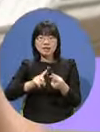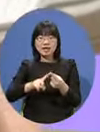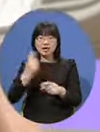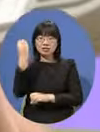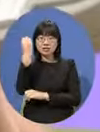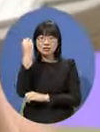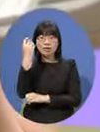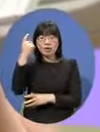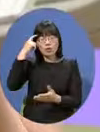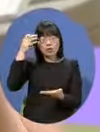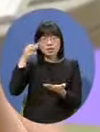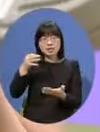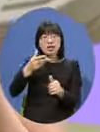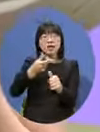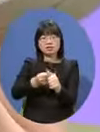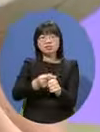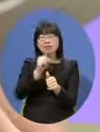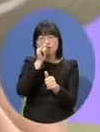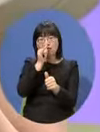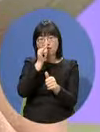기본 가치관을 심어주는 거예요.